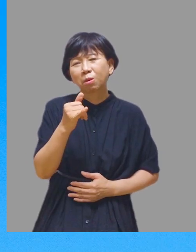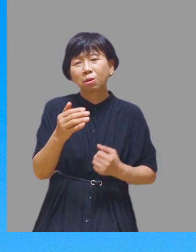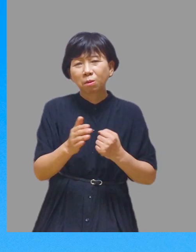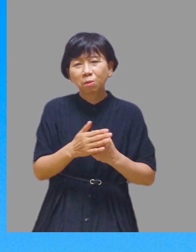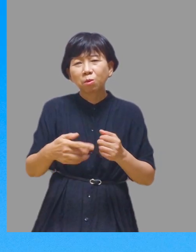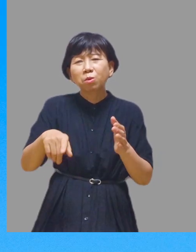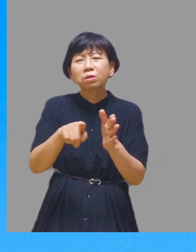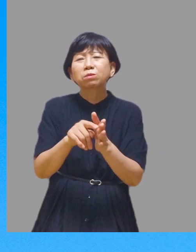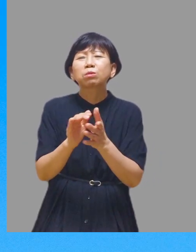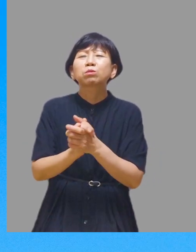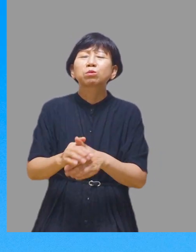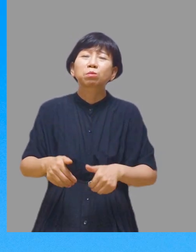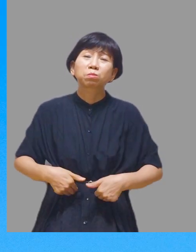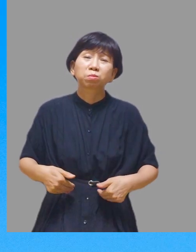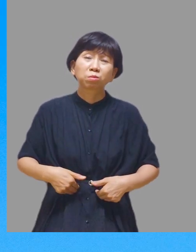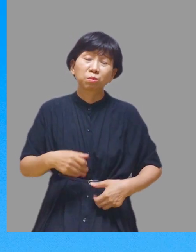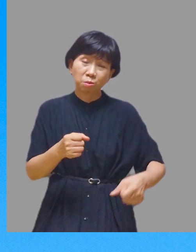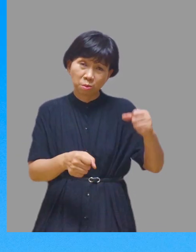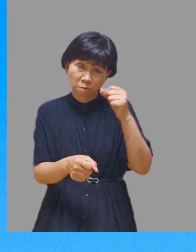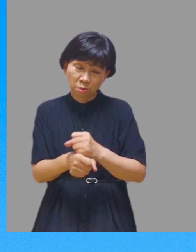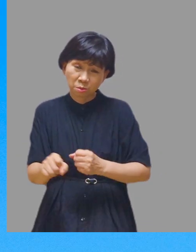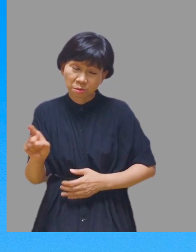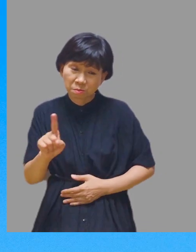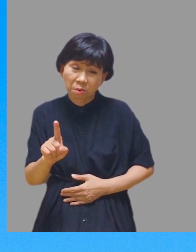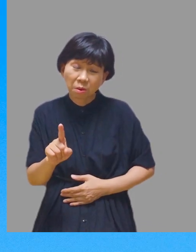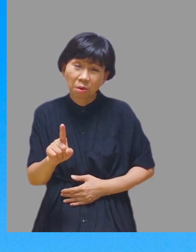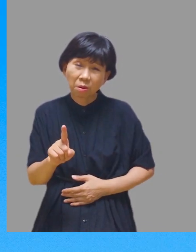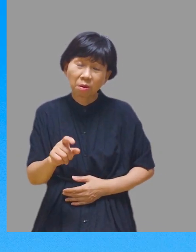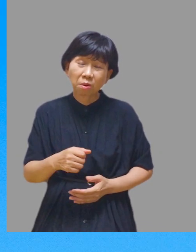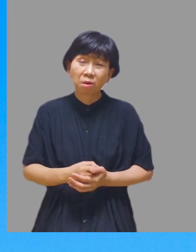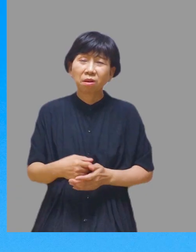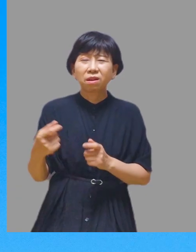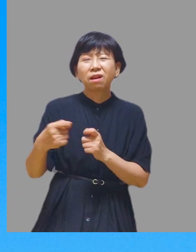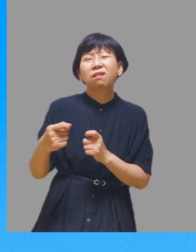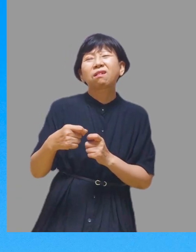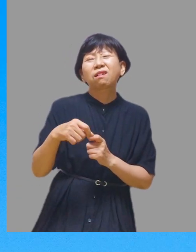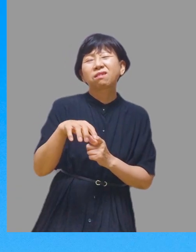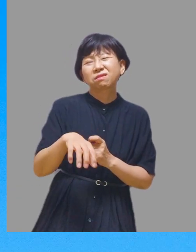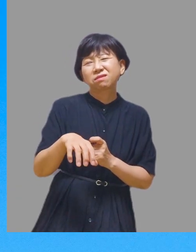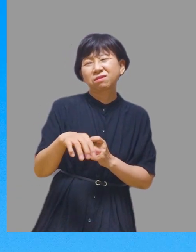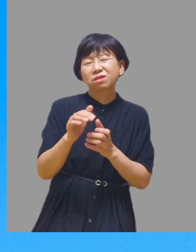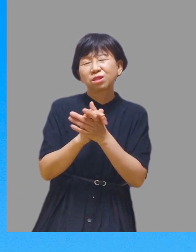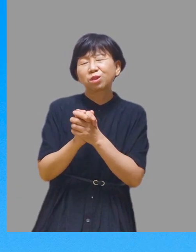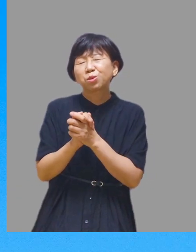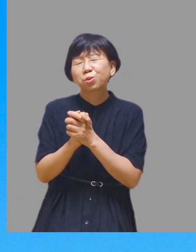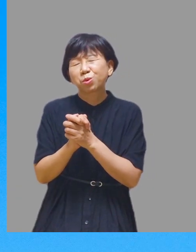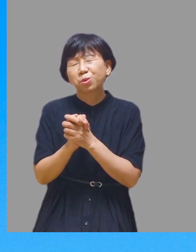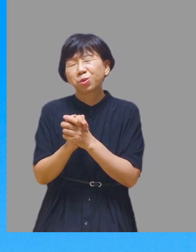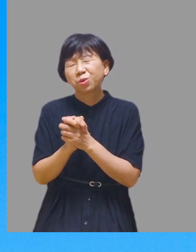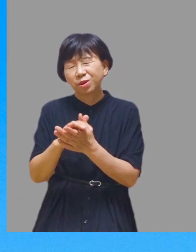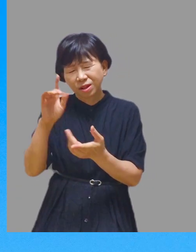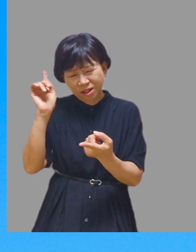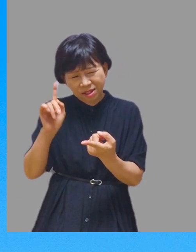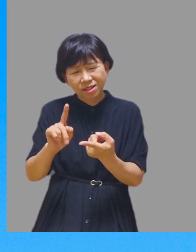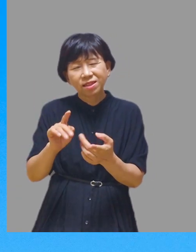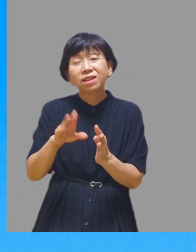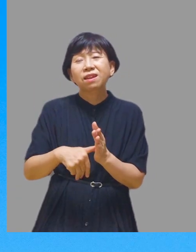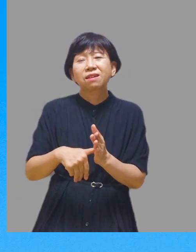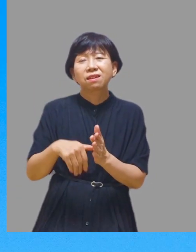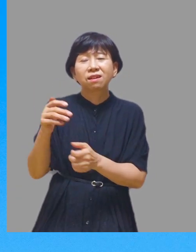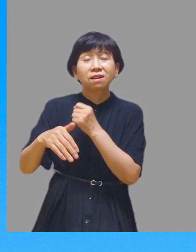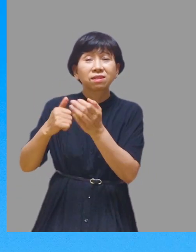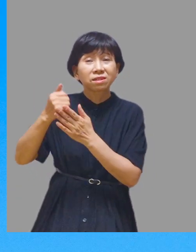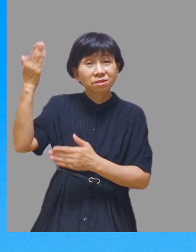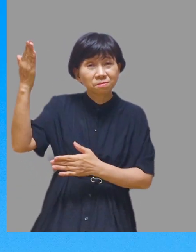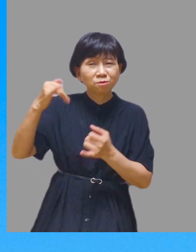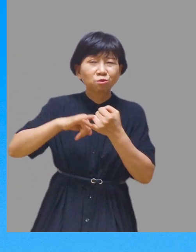사랑하는 성도 여러분, 회복은요, 결코 멀리 있지 않습니다. 우리가 기도하며 그 자리에 서기만 하면 하나님은